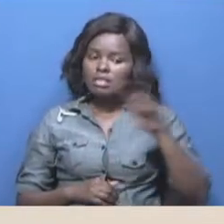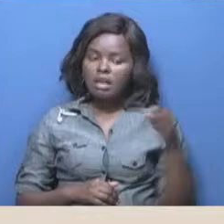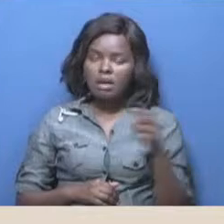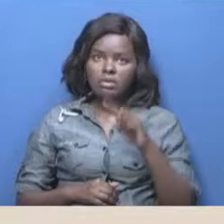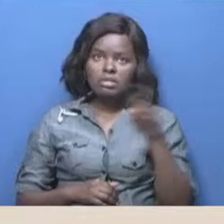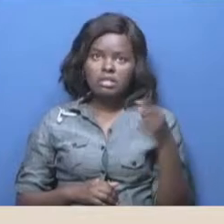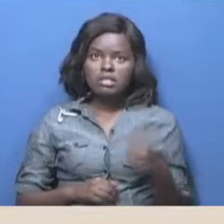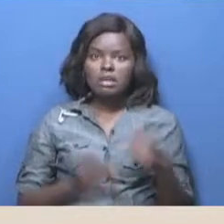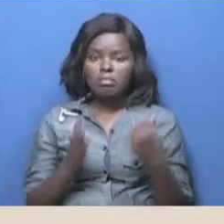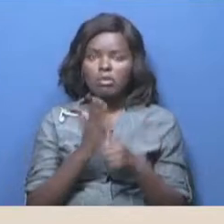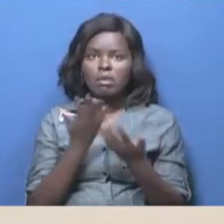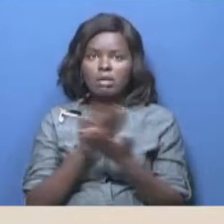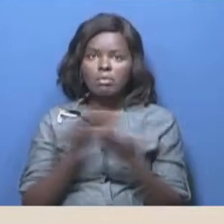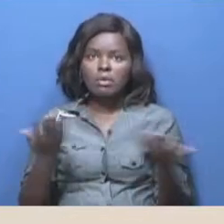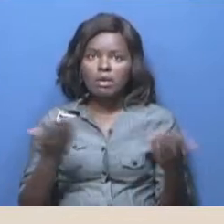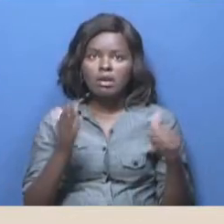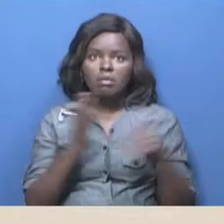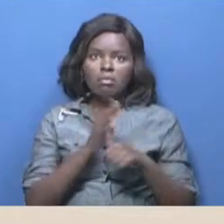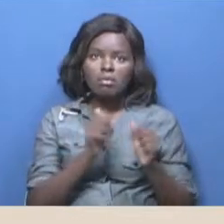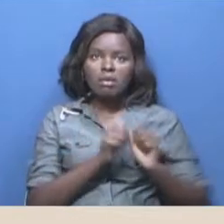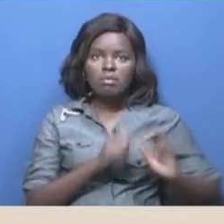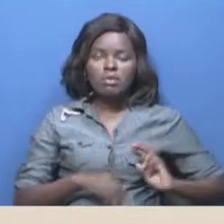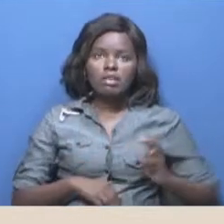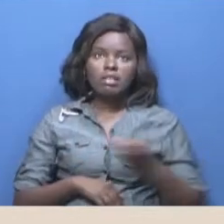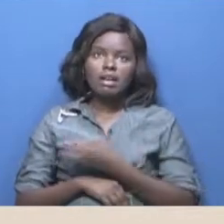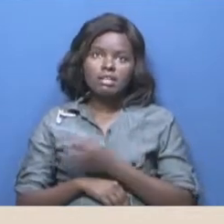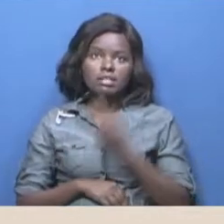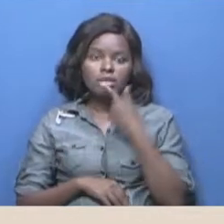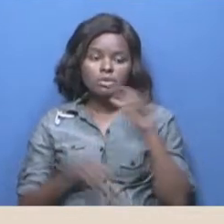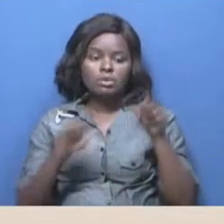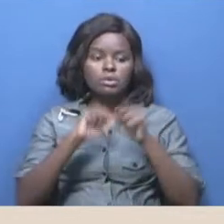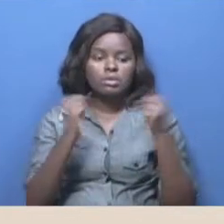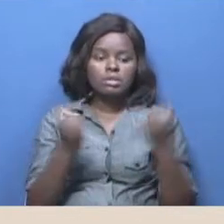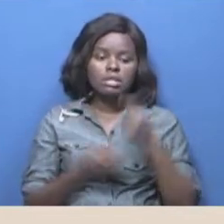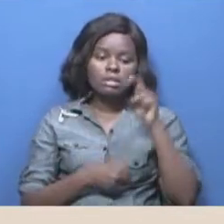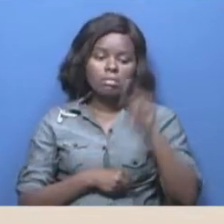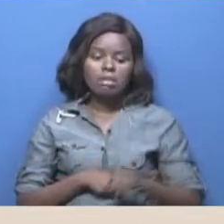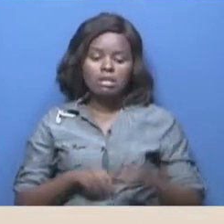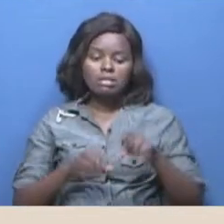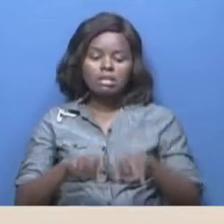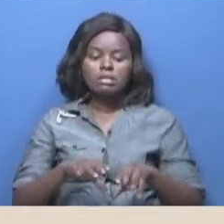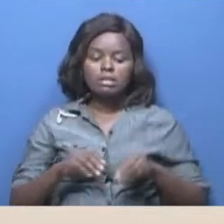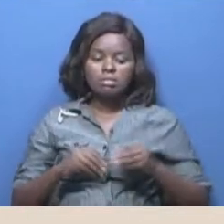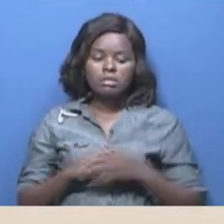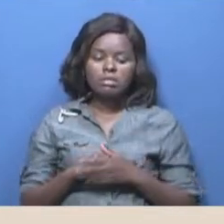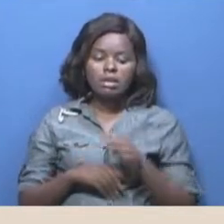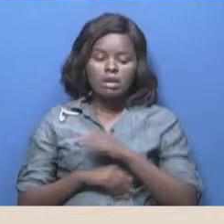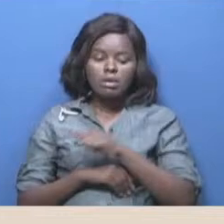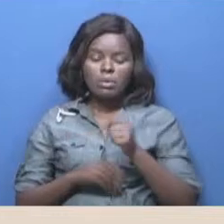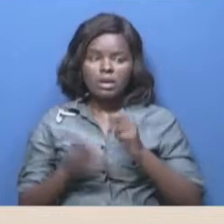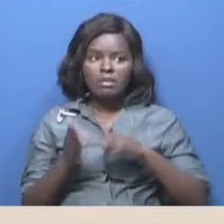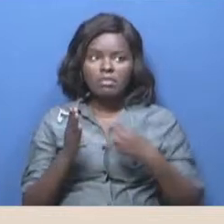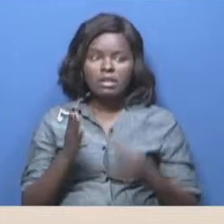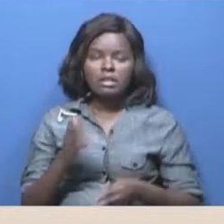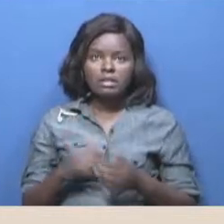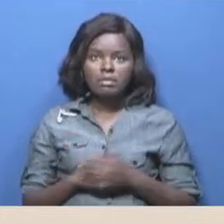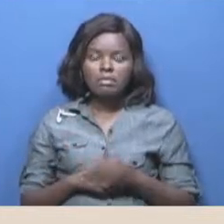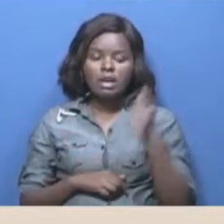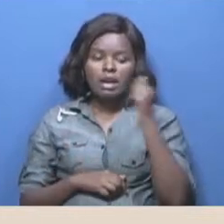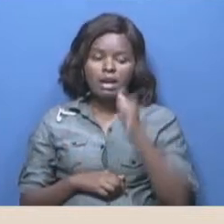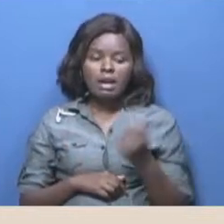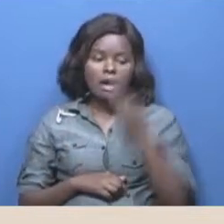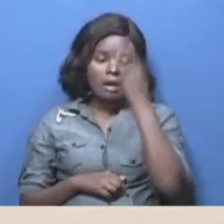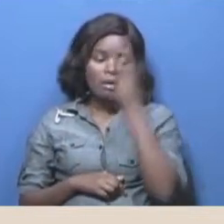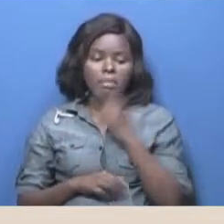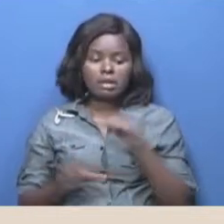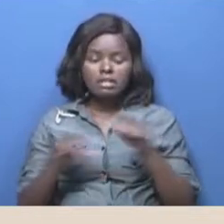is the problem? The problem is with us. So the society must accept we have failed. The grandparents have failed,